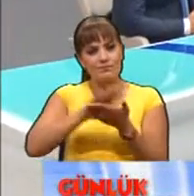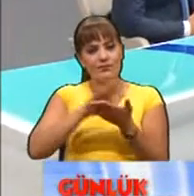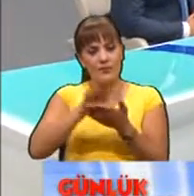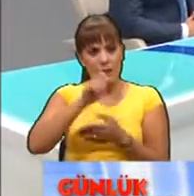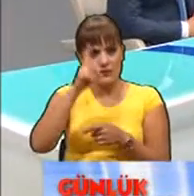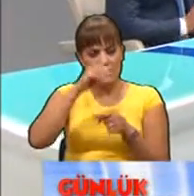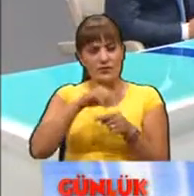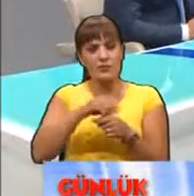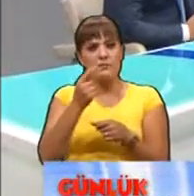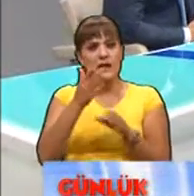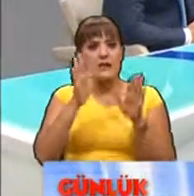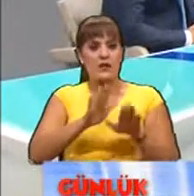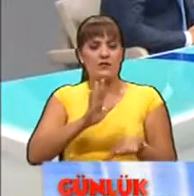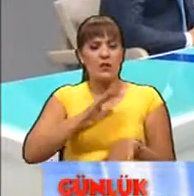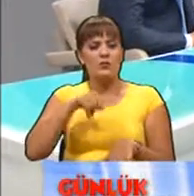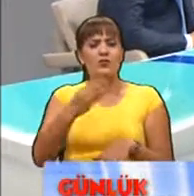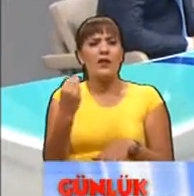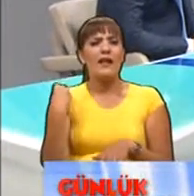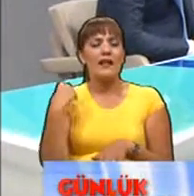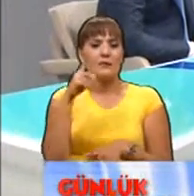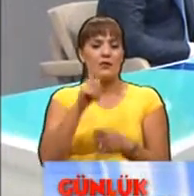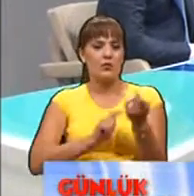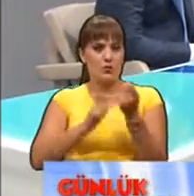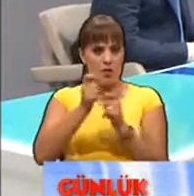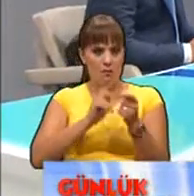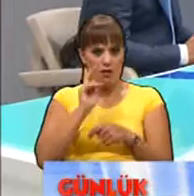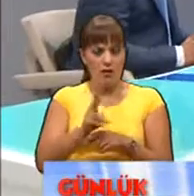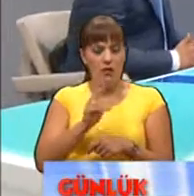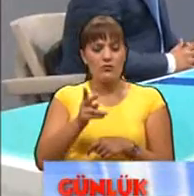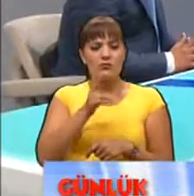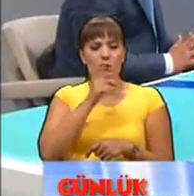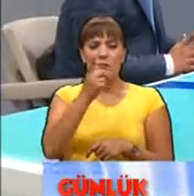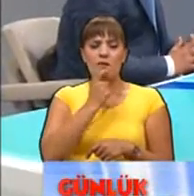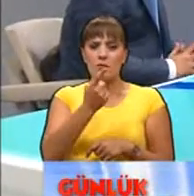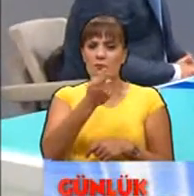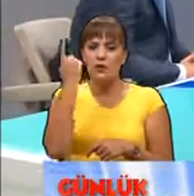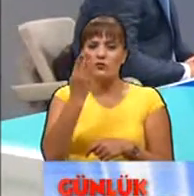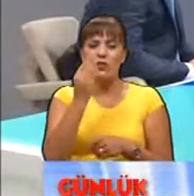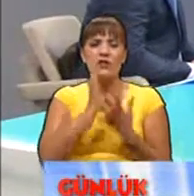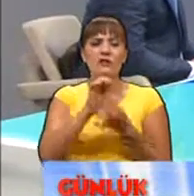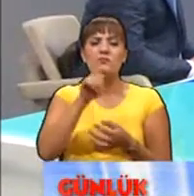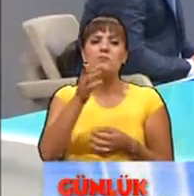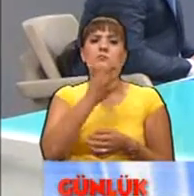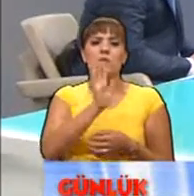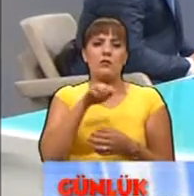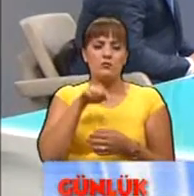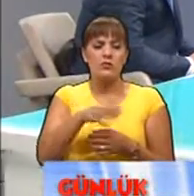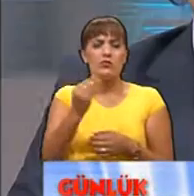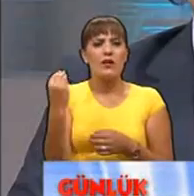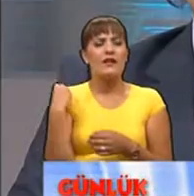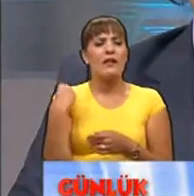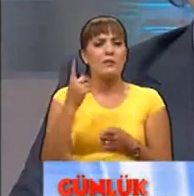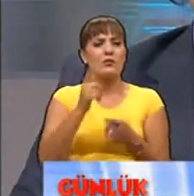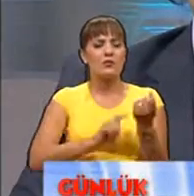de bir miktar kalıcılığı da var. Bu zaten çok yeni bir uygulamadır. Son bir yılda belki hani çok kişi de bilmez bunu. Çok çok